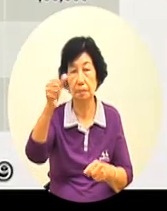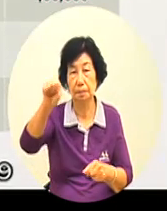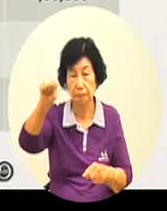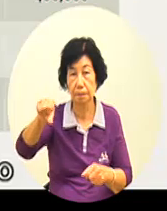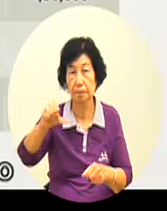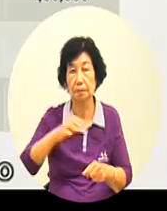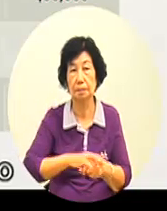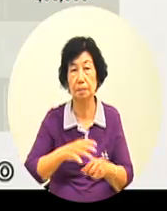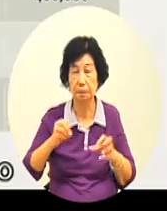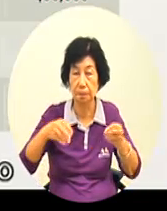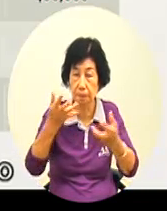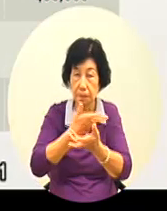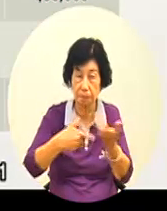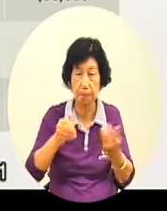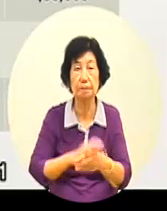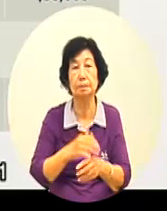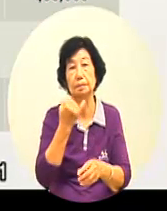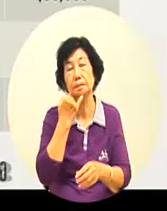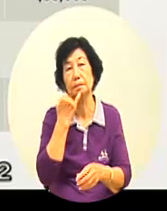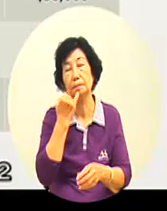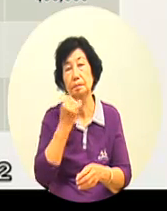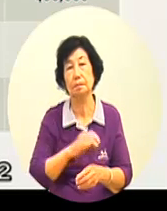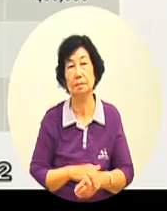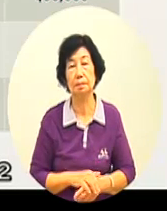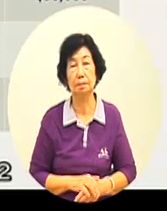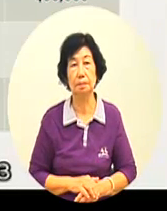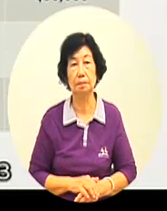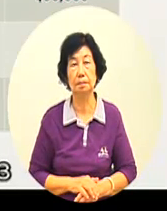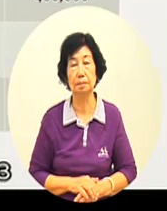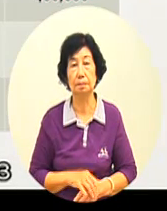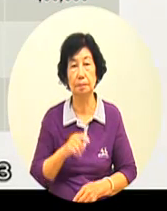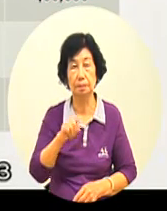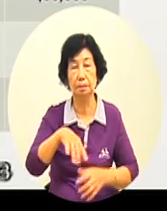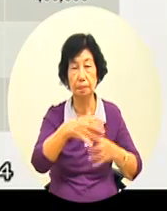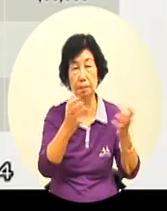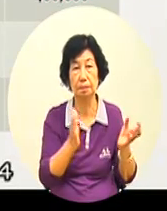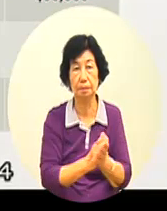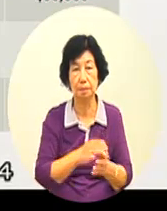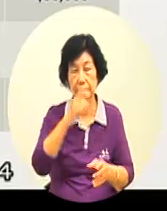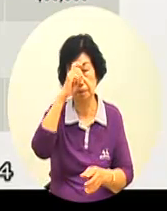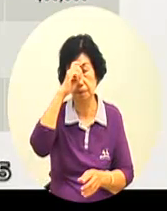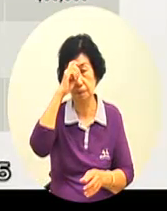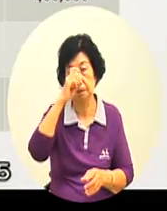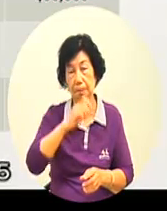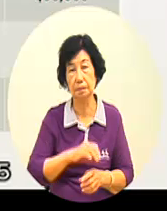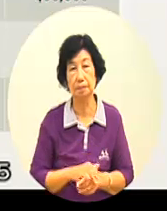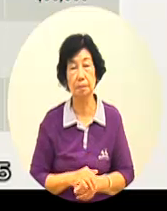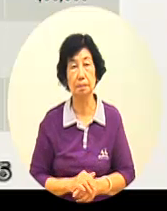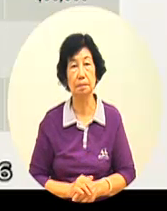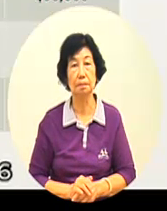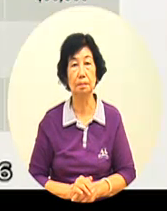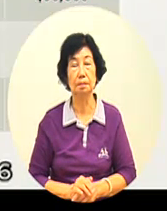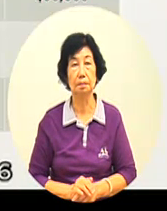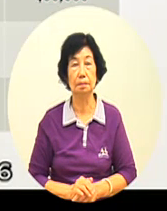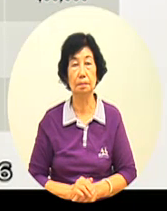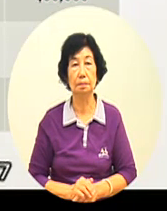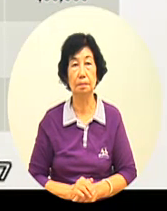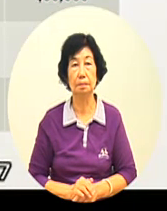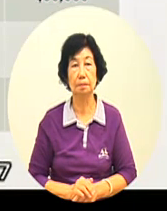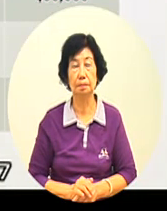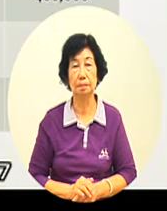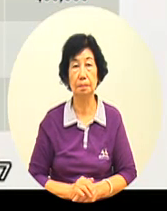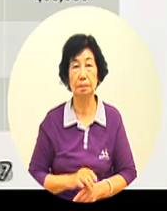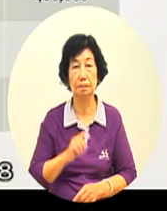呐，至少嘛，至少这个部分哦，希望我们。这个草案的部